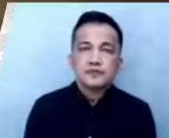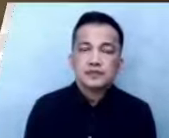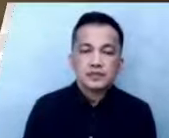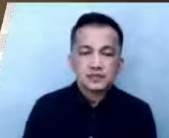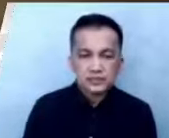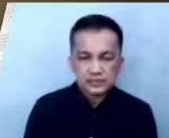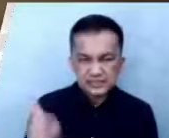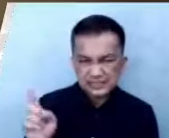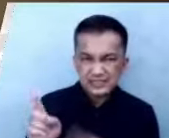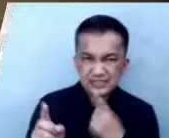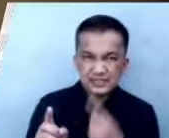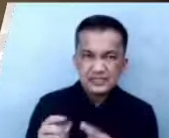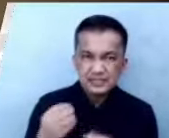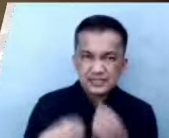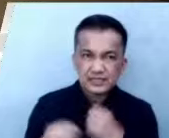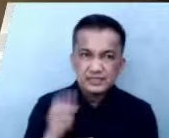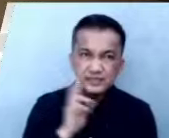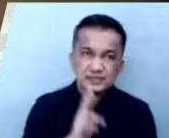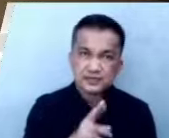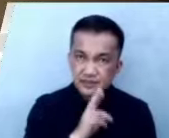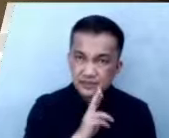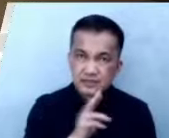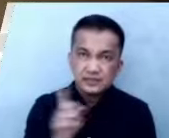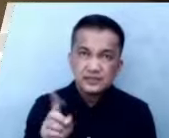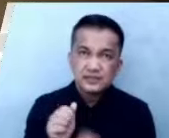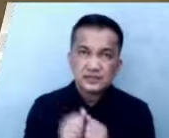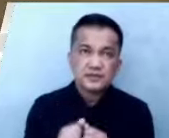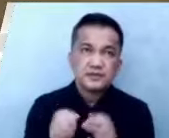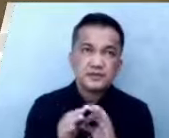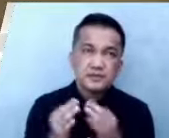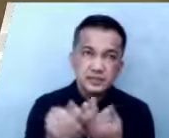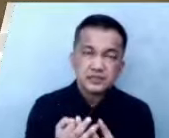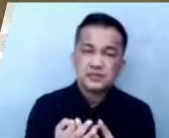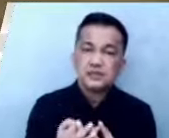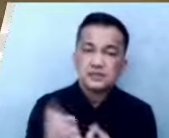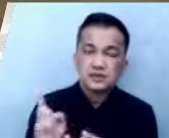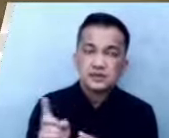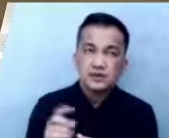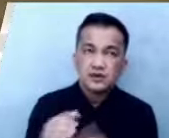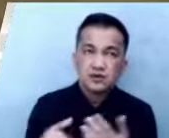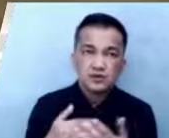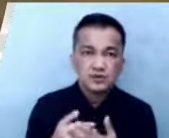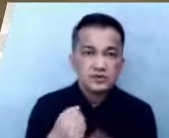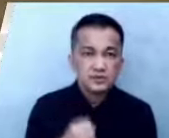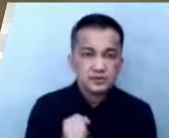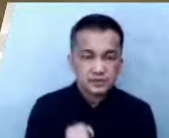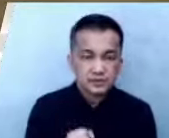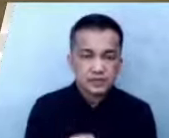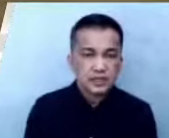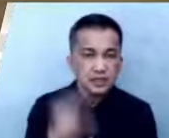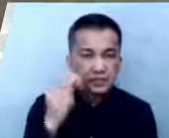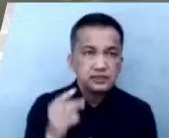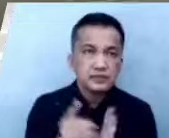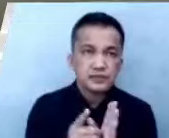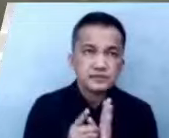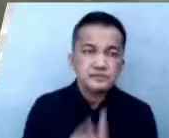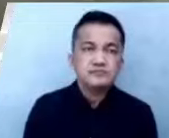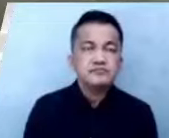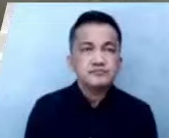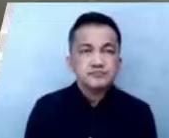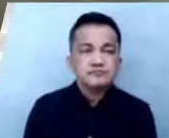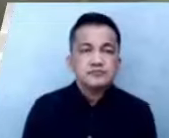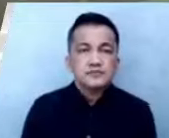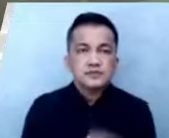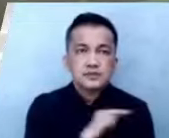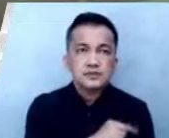sa mga restaurants ulit kasama yung mga pamilya. So all this will create higher demand at naturally pag bumaba